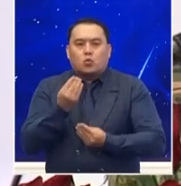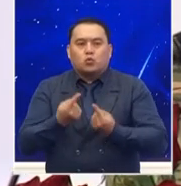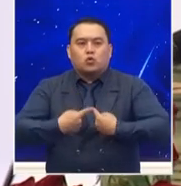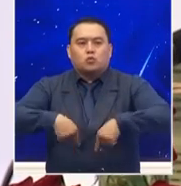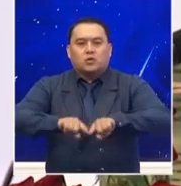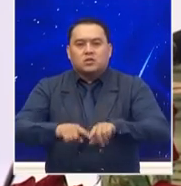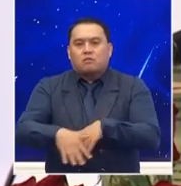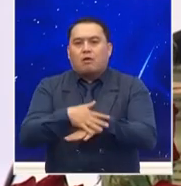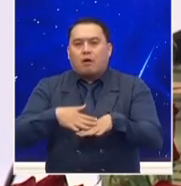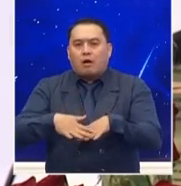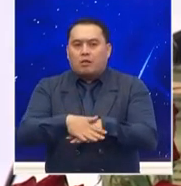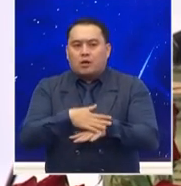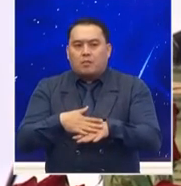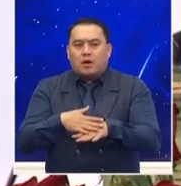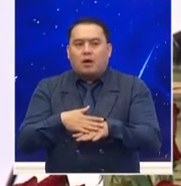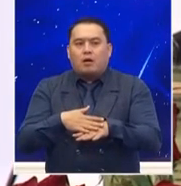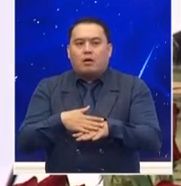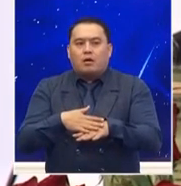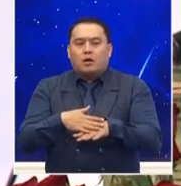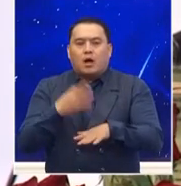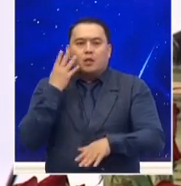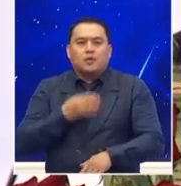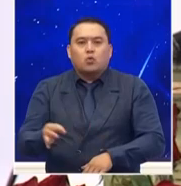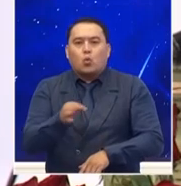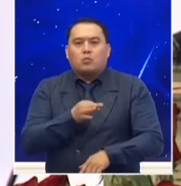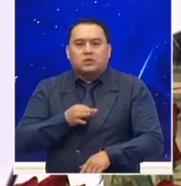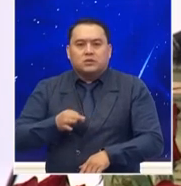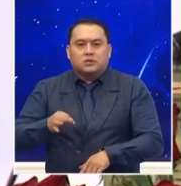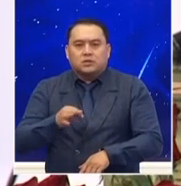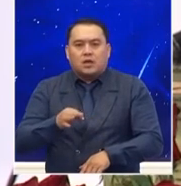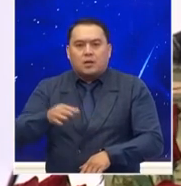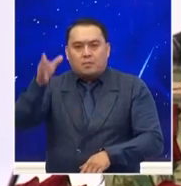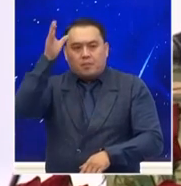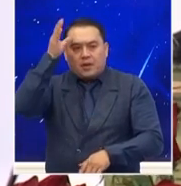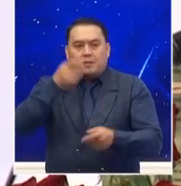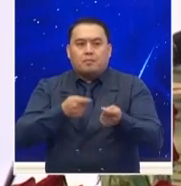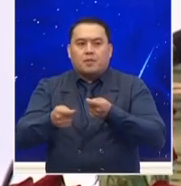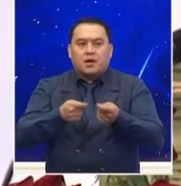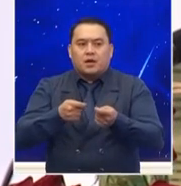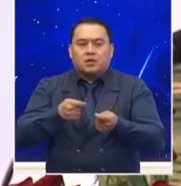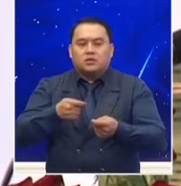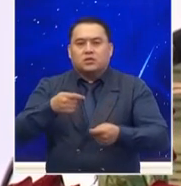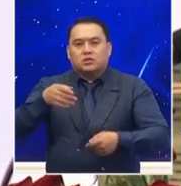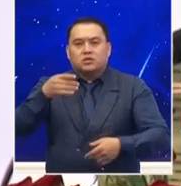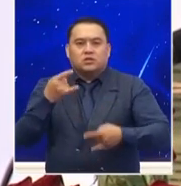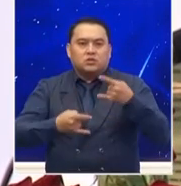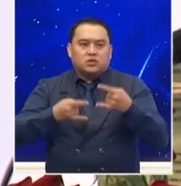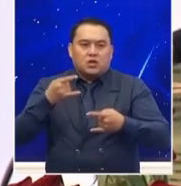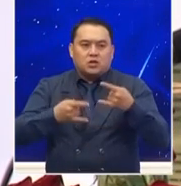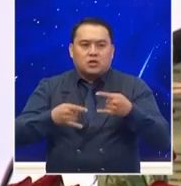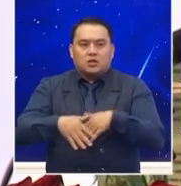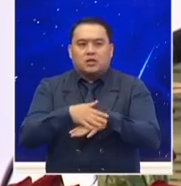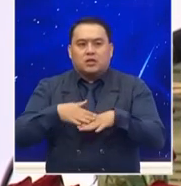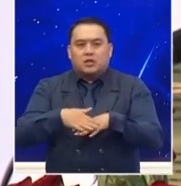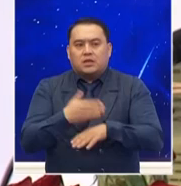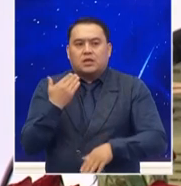халқымызға, Жетісу жұртына, Алматы облысы білім басқармасына, Жетісу телеарнасына, ел